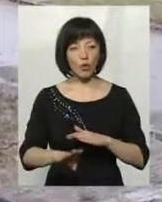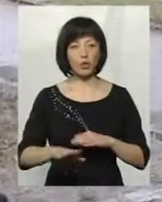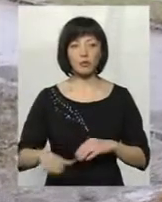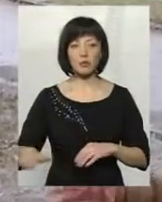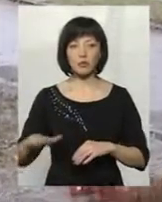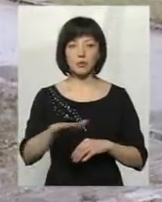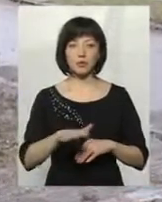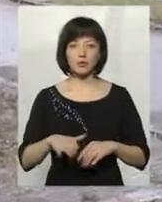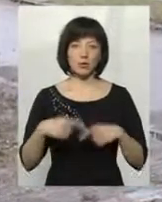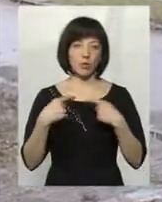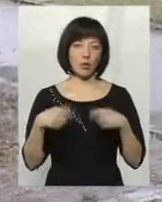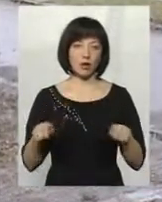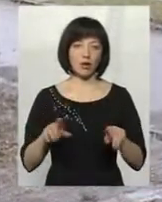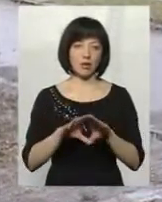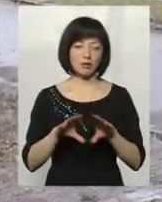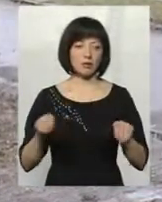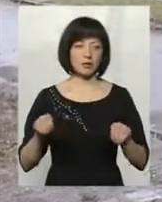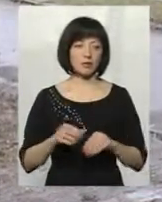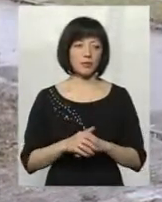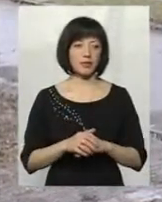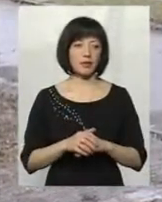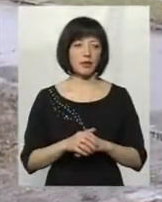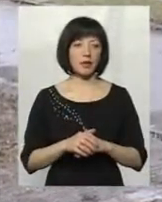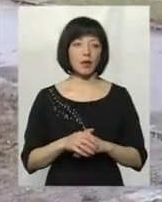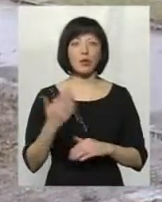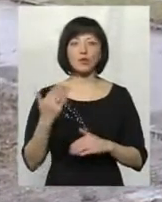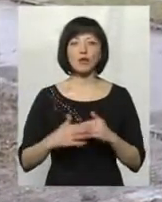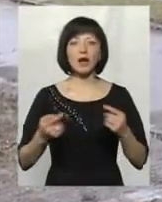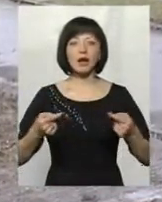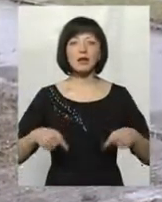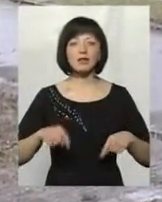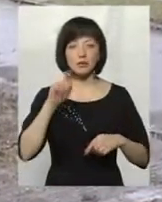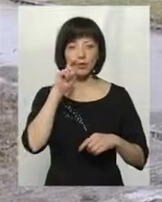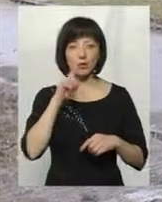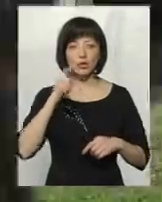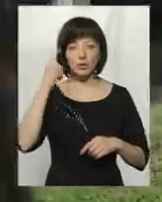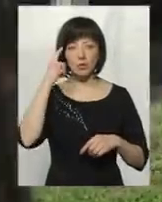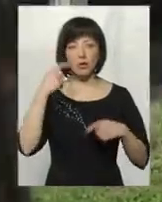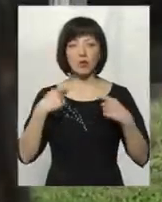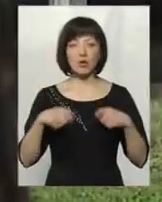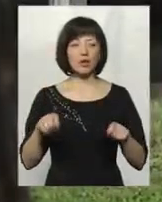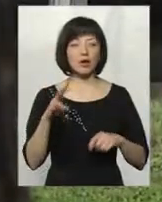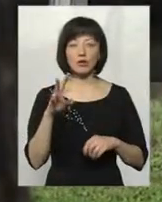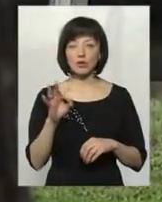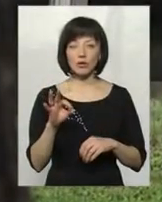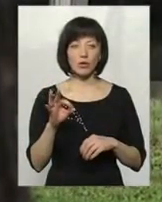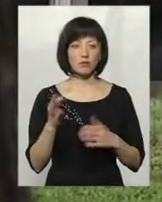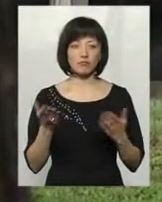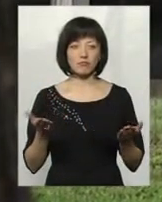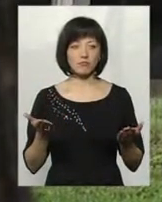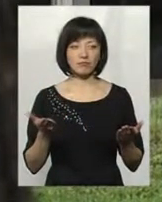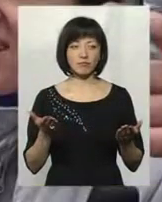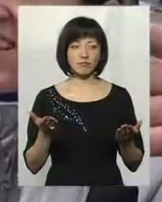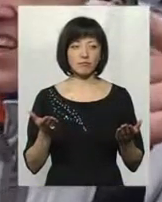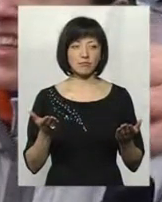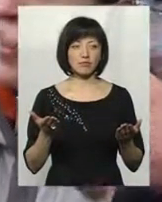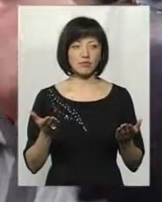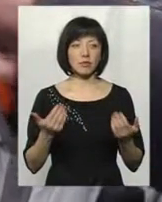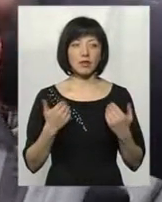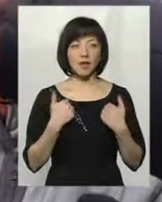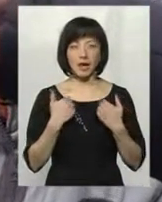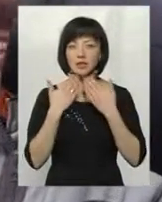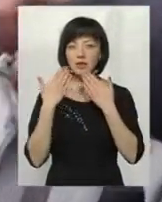потім продає. Ну, як пішла криза в Україні, вона думала продати, але тепер... Я